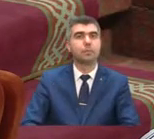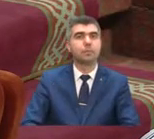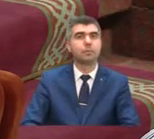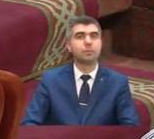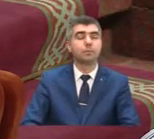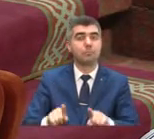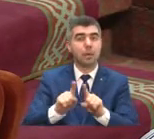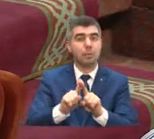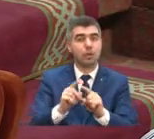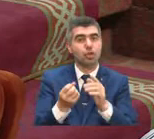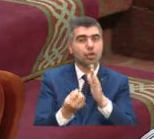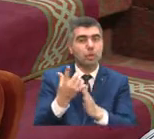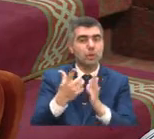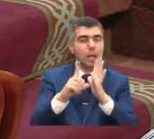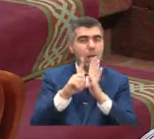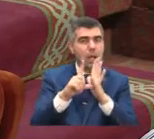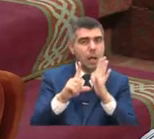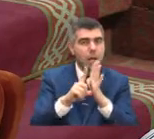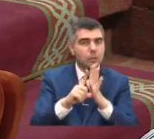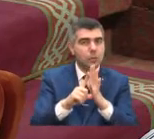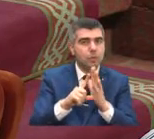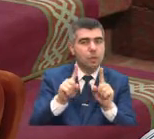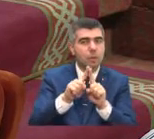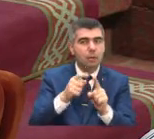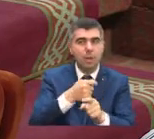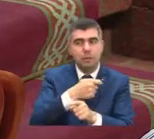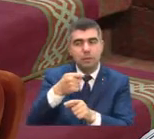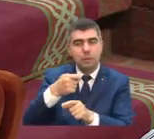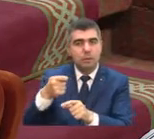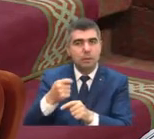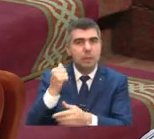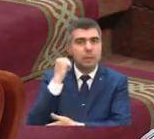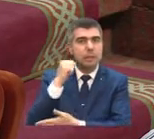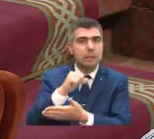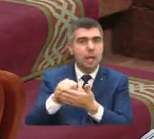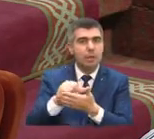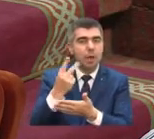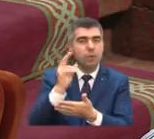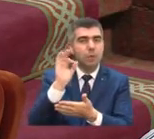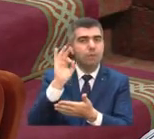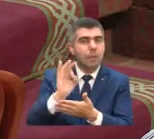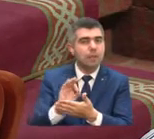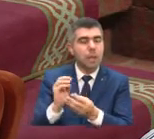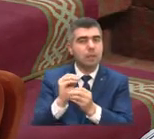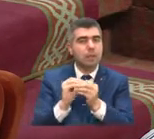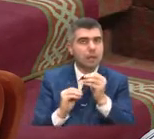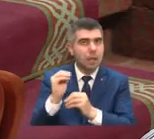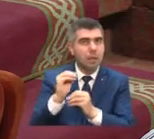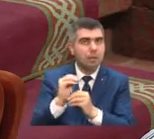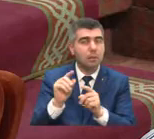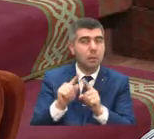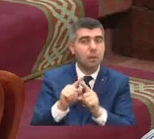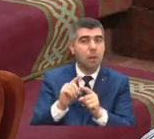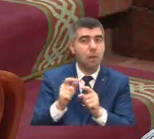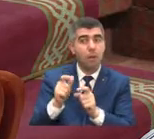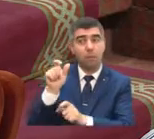نظام جديد من أجل توزيع هذه الضريبة على القيمة المضافة، لكن هذا ما كيعنيش بأن كل واحد غيتزادوا،